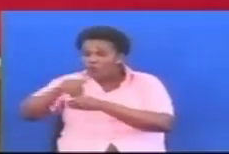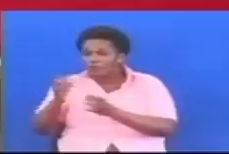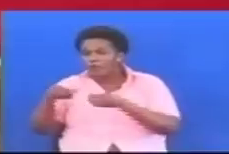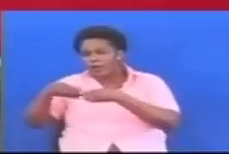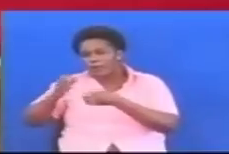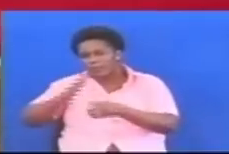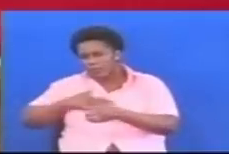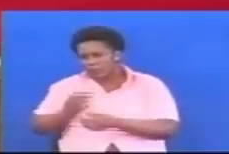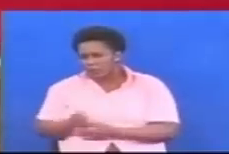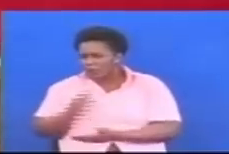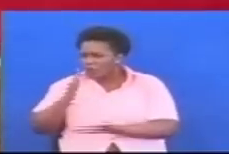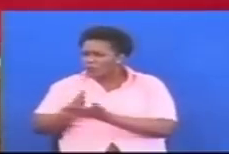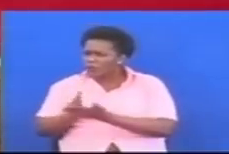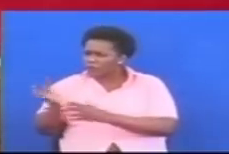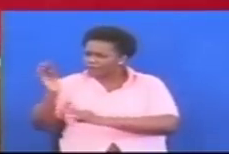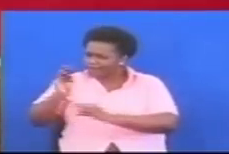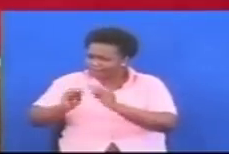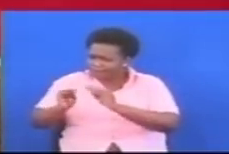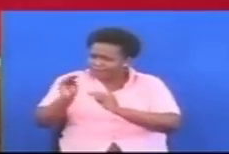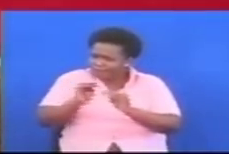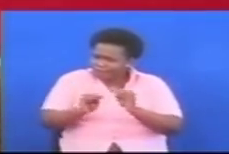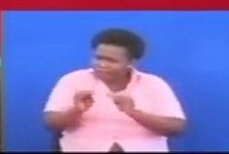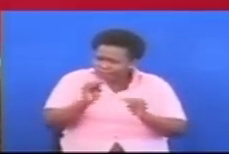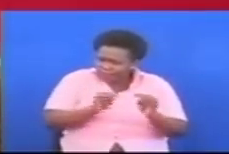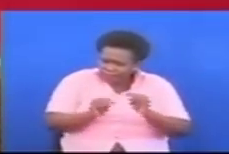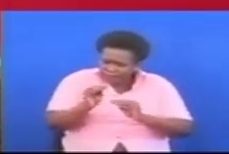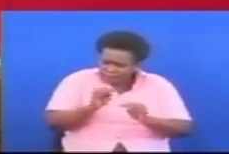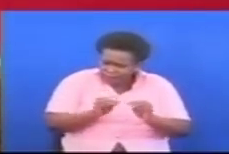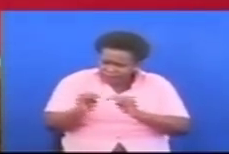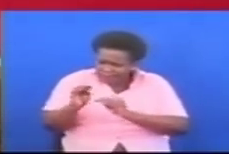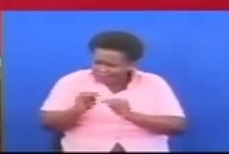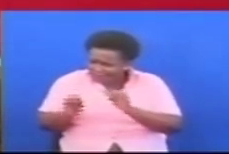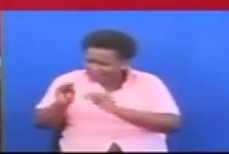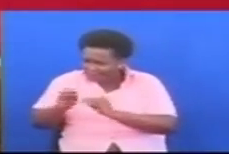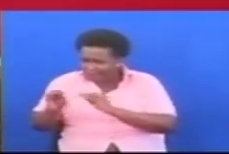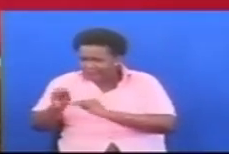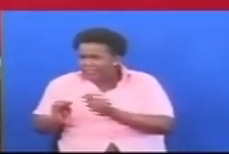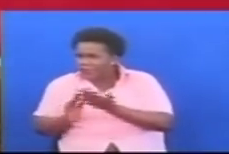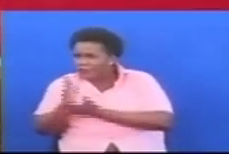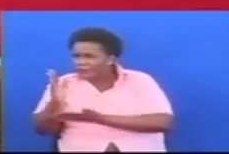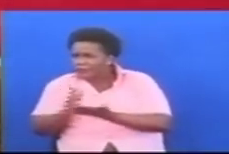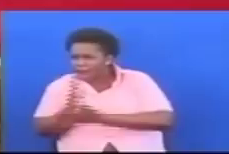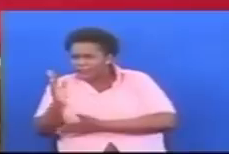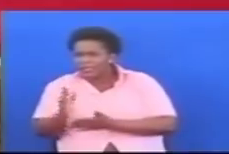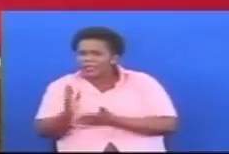yao waliotoa wakati wa kupitia na kuchambua bajeti ya wizara pamoja na kuandaa taarifa hii.